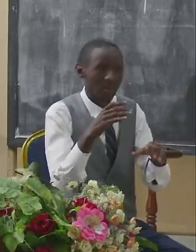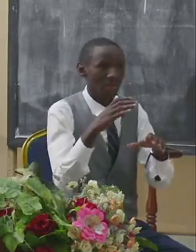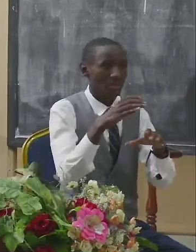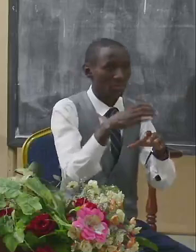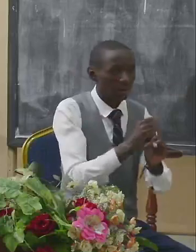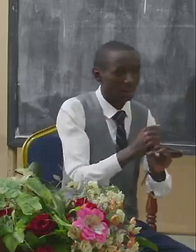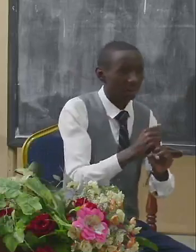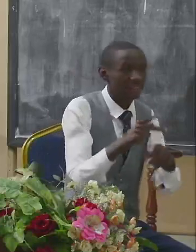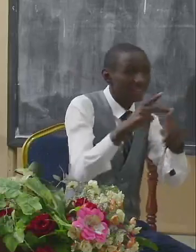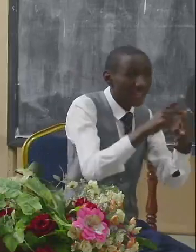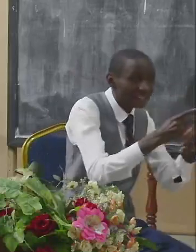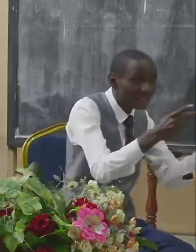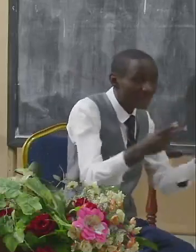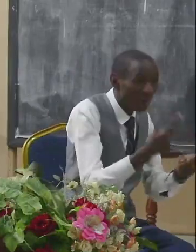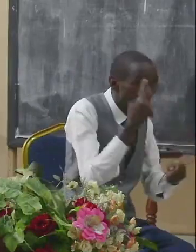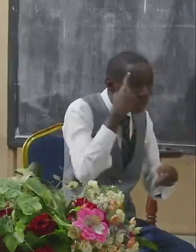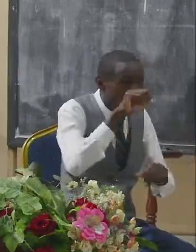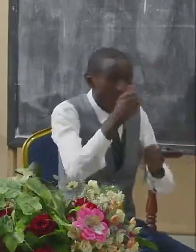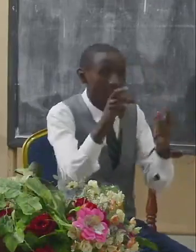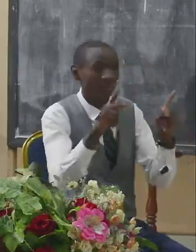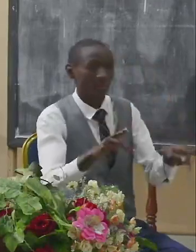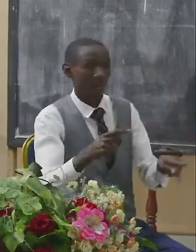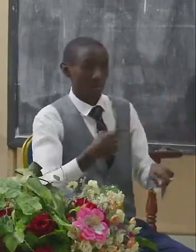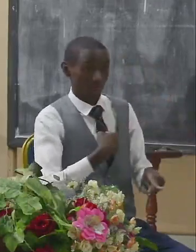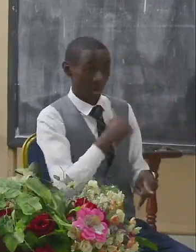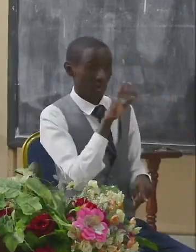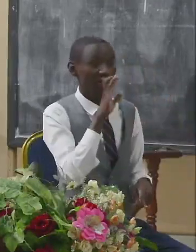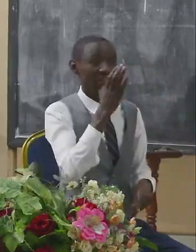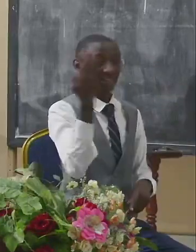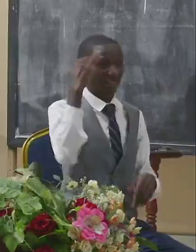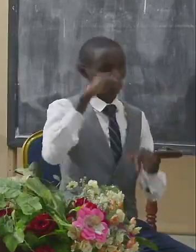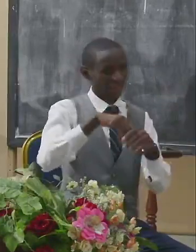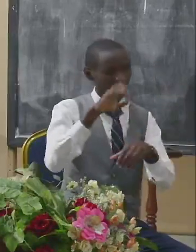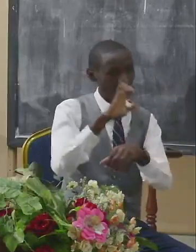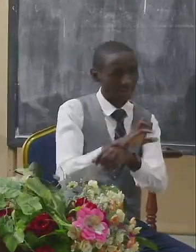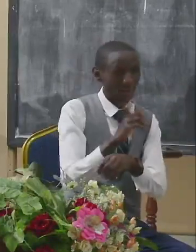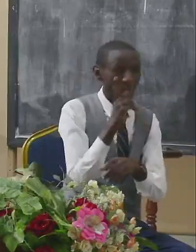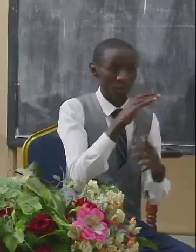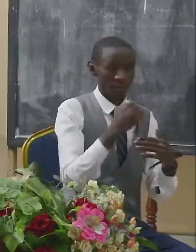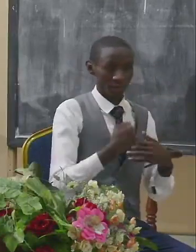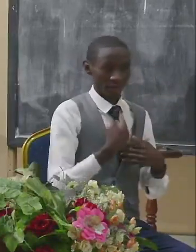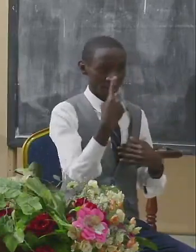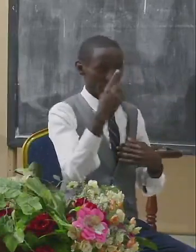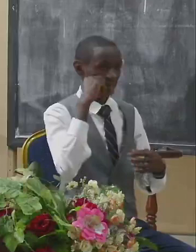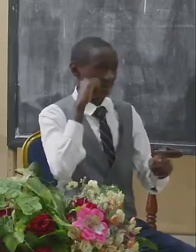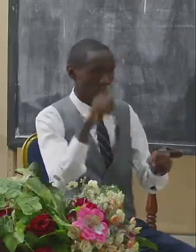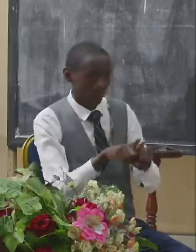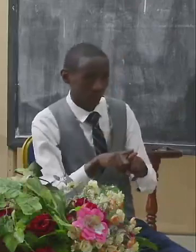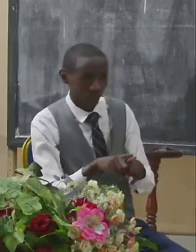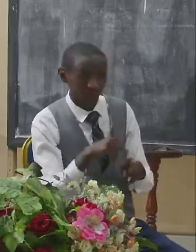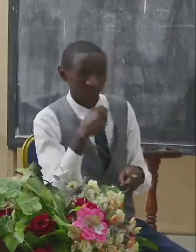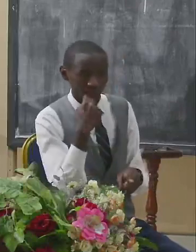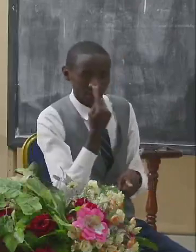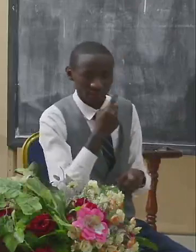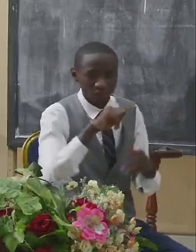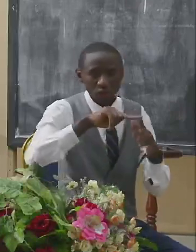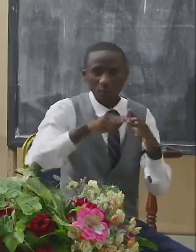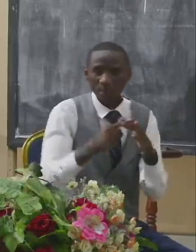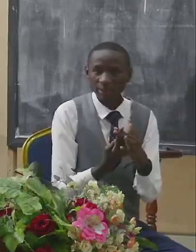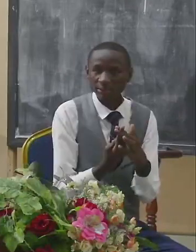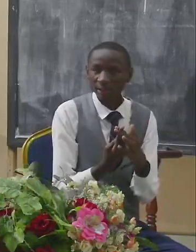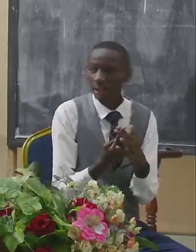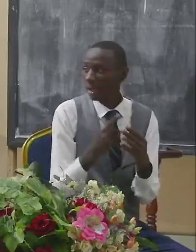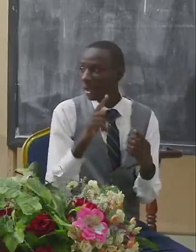bananza wekeana na mafasi. J'étais quelque part. Nilikuwa fasi mwaivi. Où c'était une sœur. Kwenye kulikuwa dada. Qui commençait mwenye aka